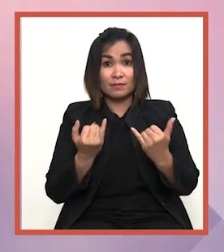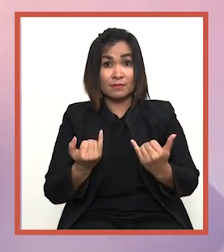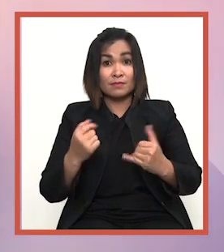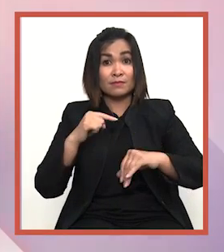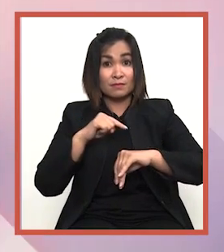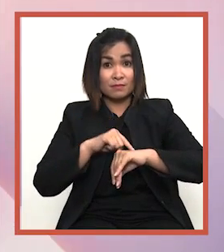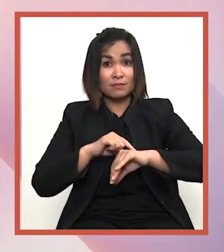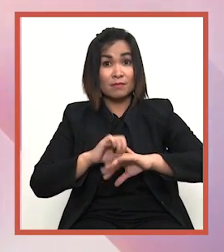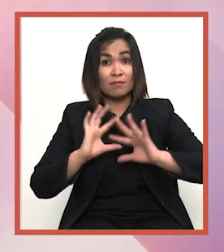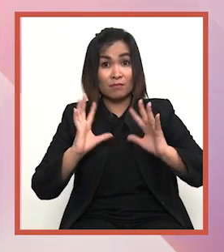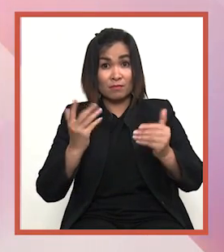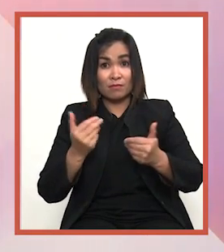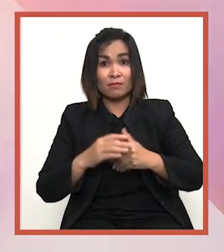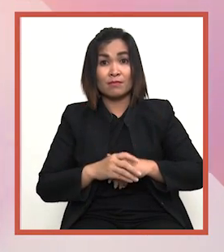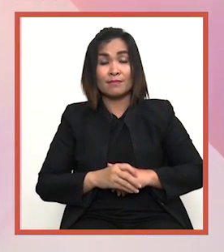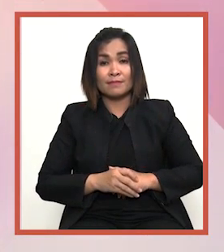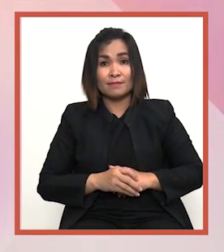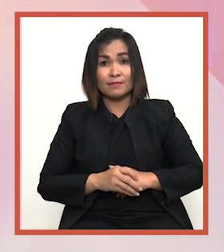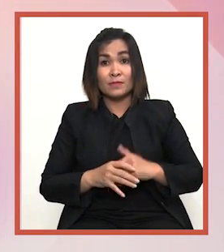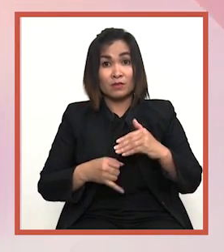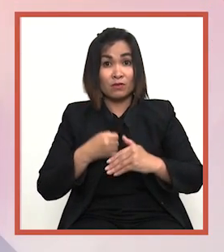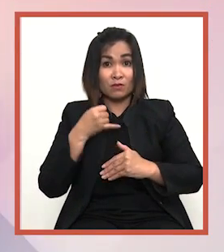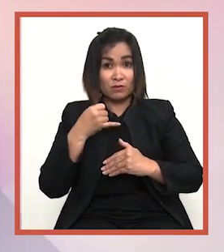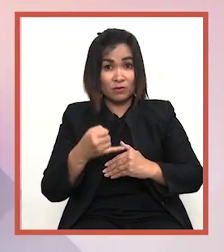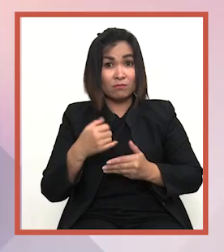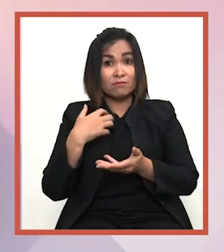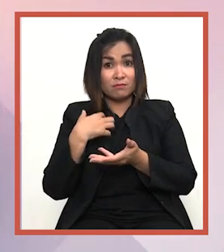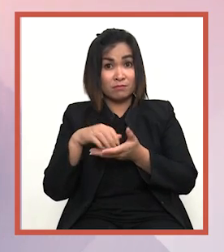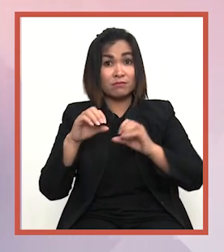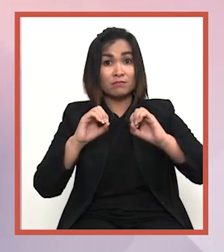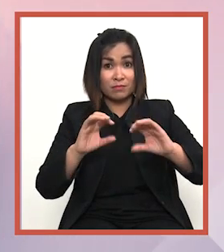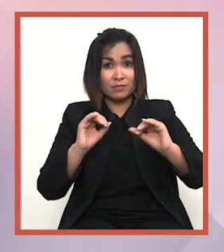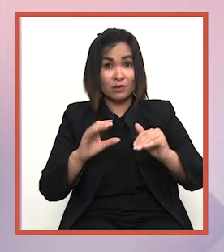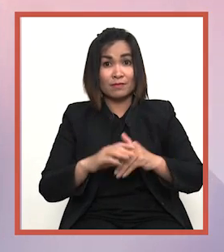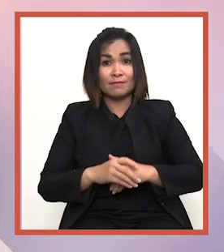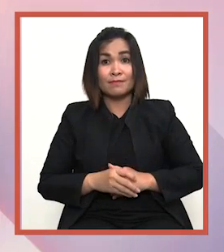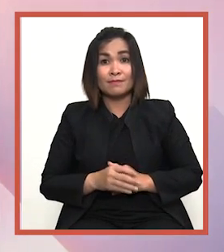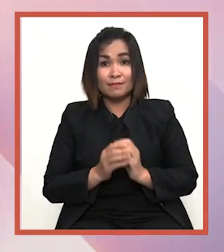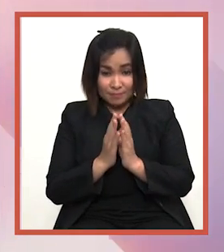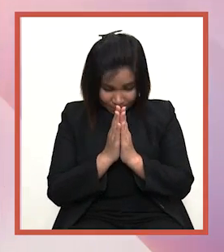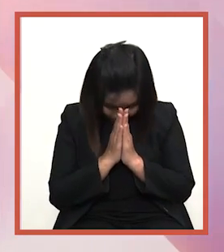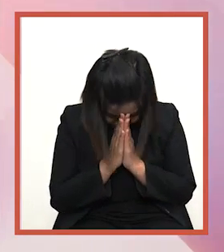วันนี้นะครับนะก็ขอจบนะครับการนำเสนอนะครับเพียงเท่านี้ครับ